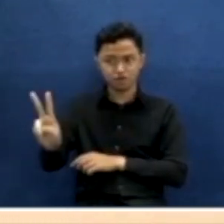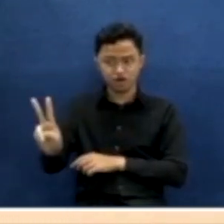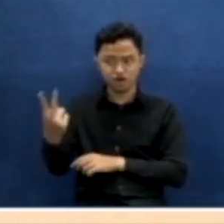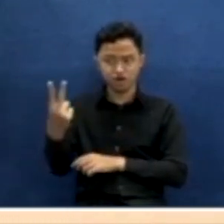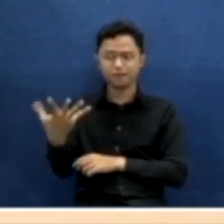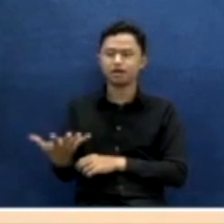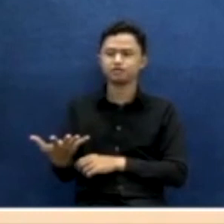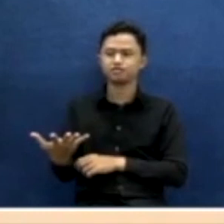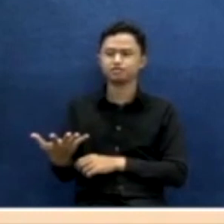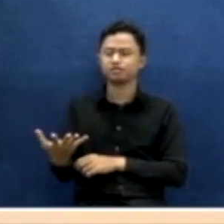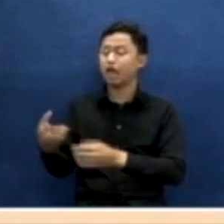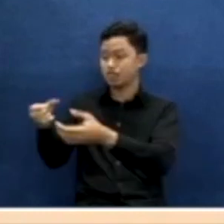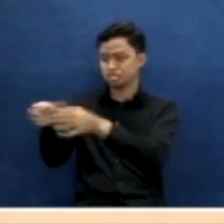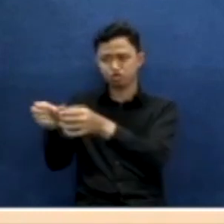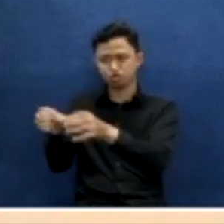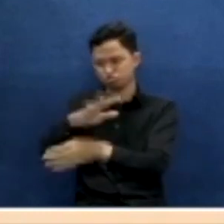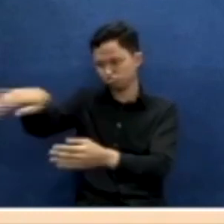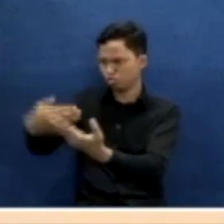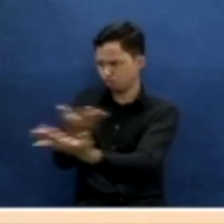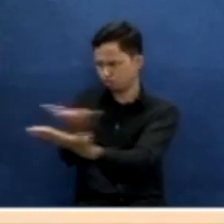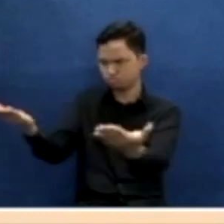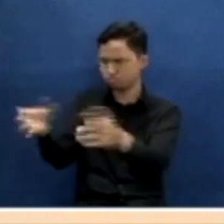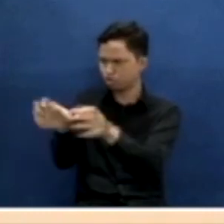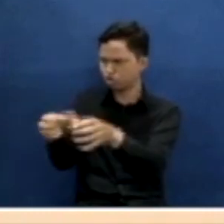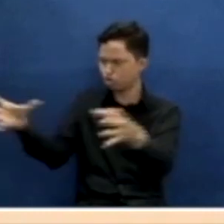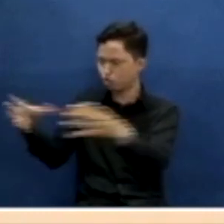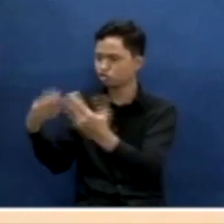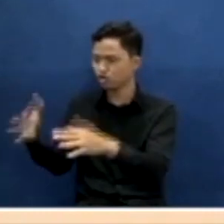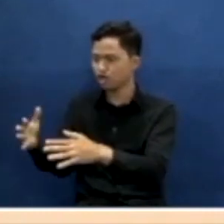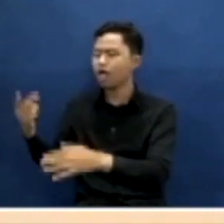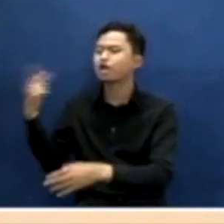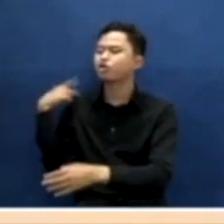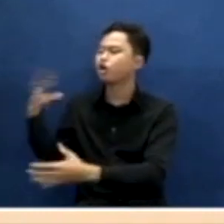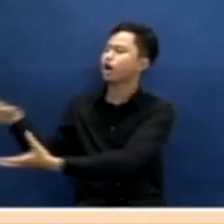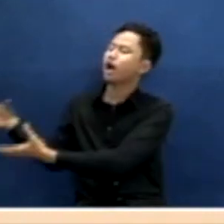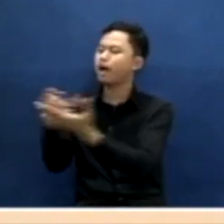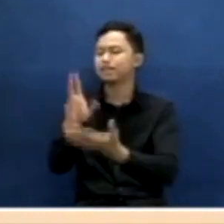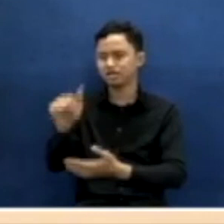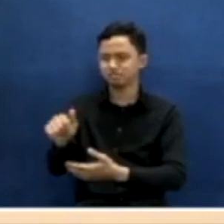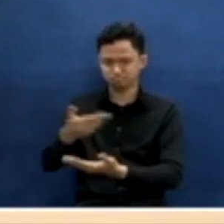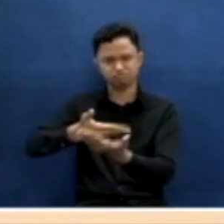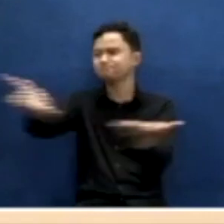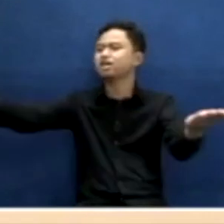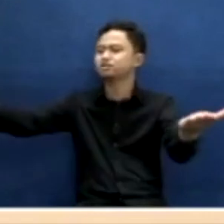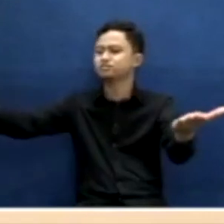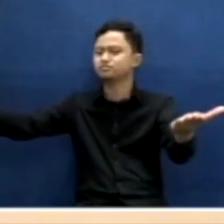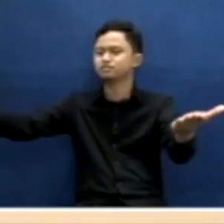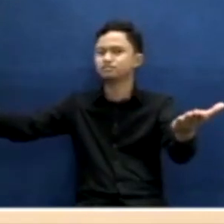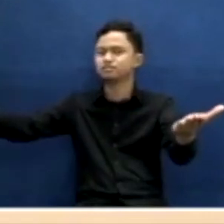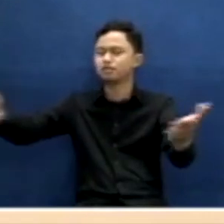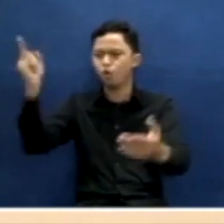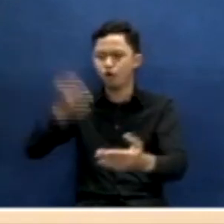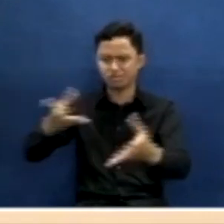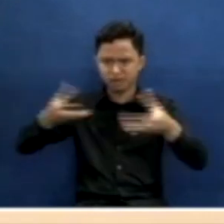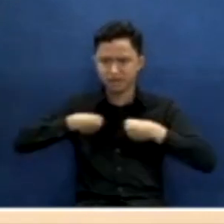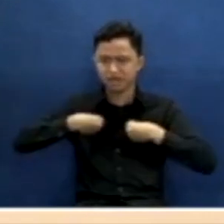perintahkedua.Telur-teluryangkalian kumpulkankemarin,tolongbawa kembali.Tolongbawa.Siapapunyang tidakmengambiltelur-telur